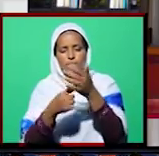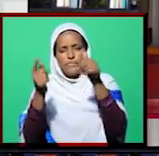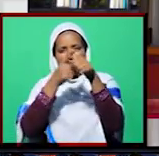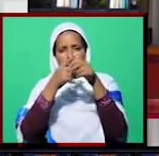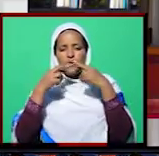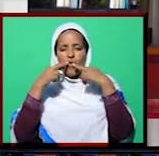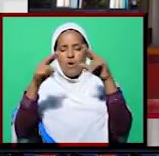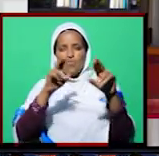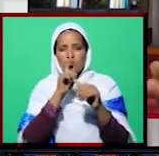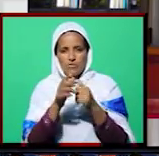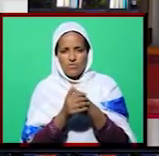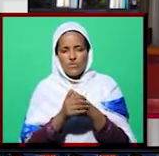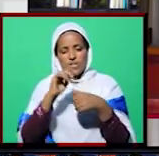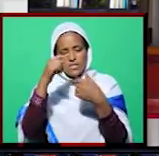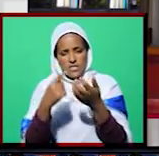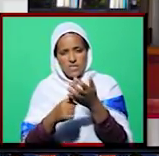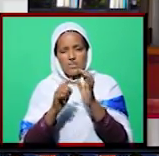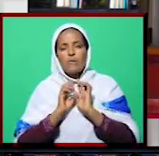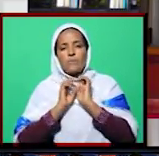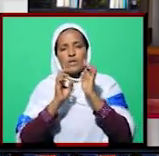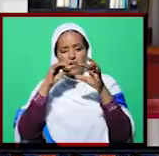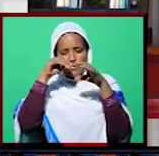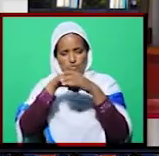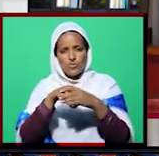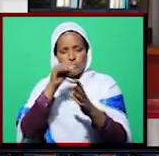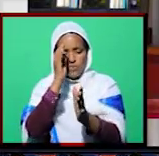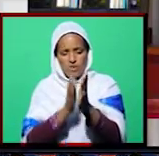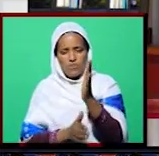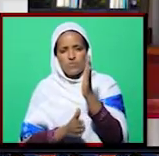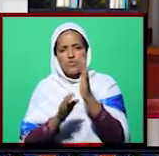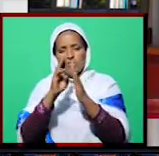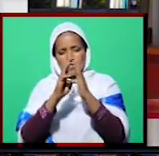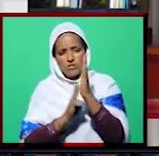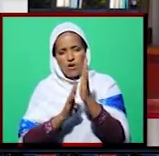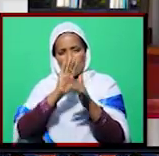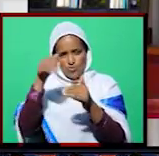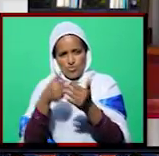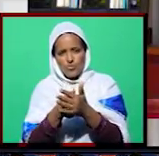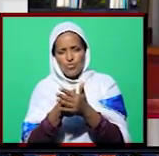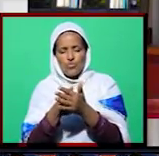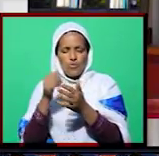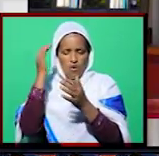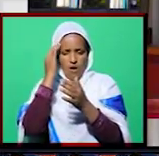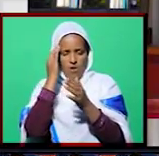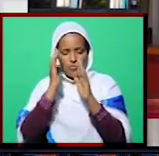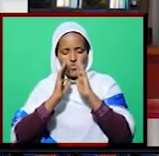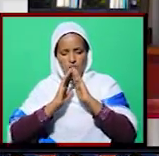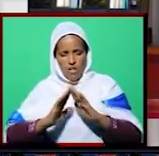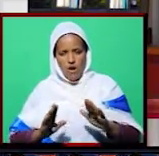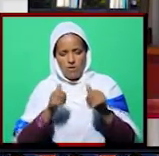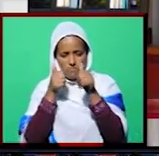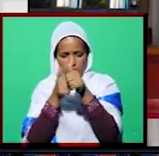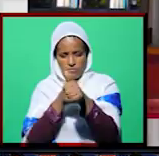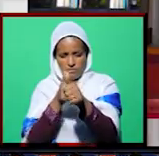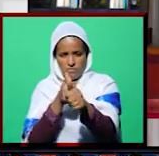ይላል። እንግዲህ የመጀመሪያው አዋጅ ነው። ስለዚህ በቅዳሴ ውስጥ የሚከናወኑትን ስርዓቶች ሁሉ ባልባከነ ሐሳብ